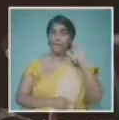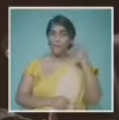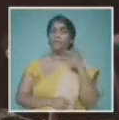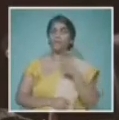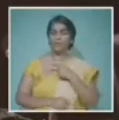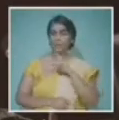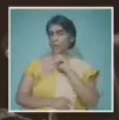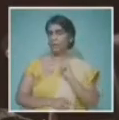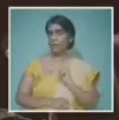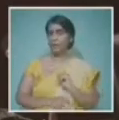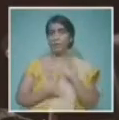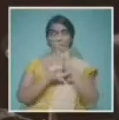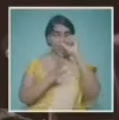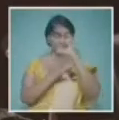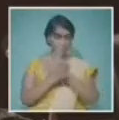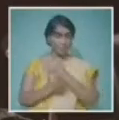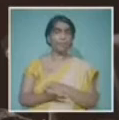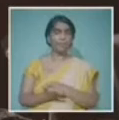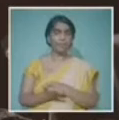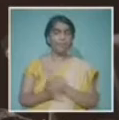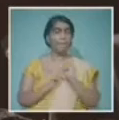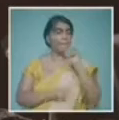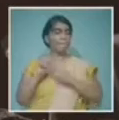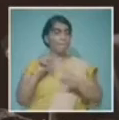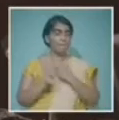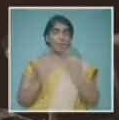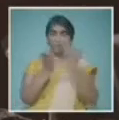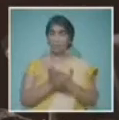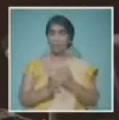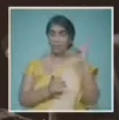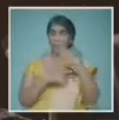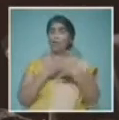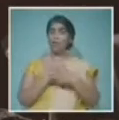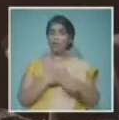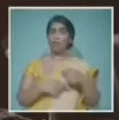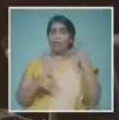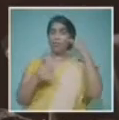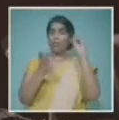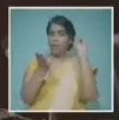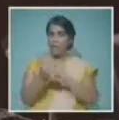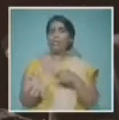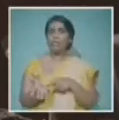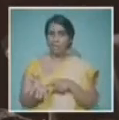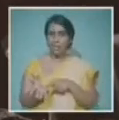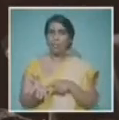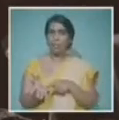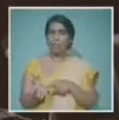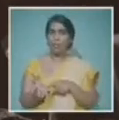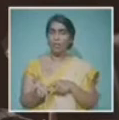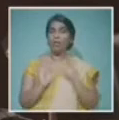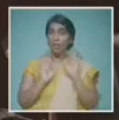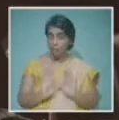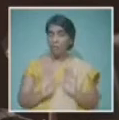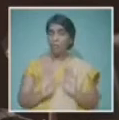මම මේම කියන්නේ 19 වෙනි සංශෝධනයේ පාර්ලිමේන්තුවේ ඉදිරිපත් කරපු මුල් පිටපතේ මේ සංශෝධනය තිබුණා. හැබැයි